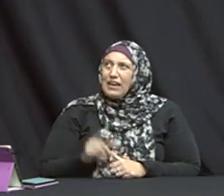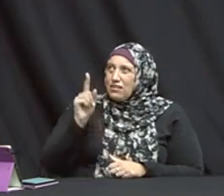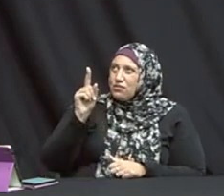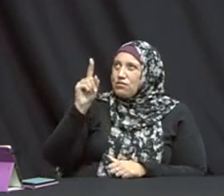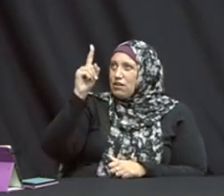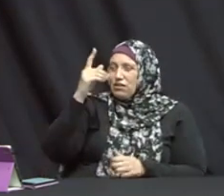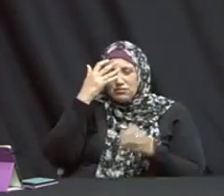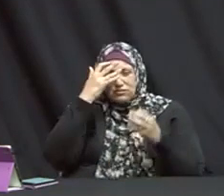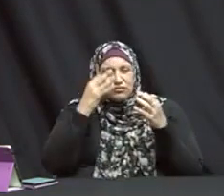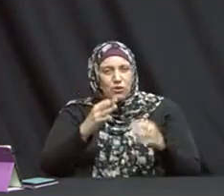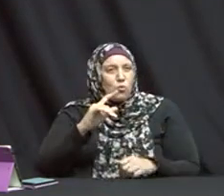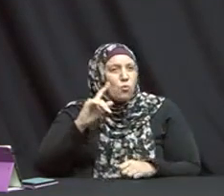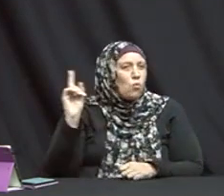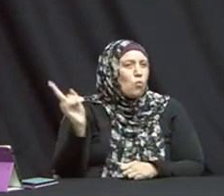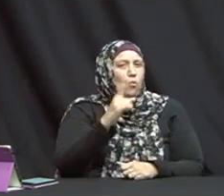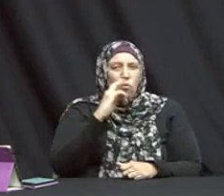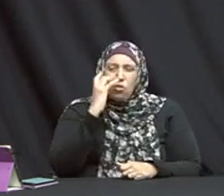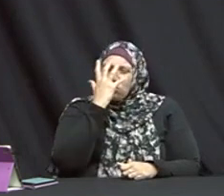سواها